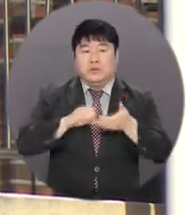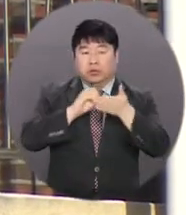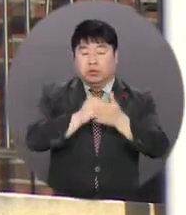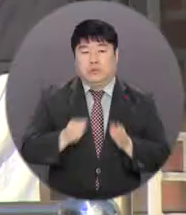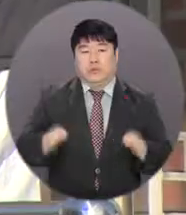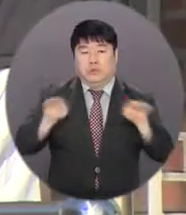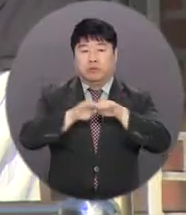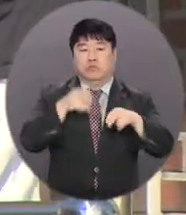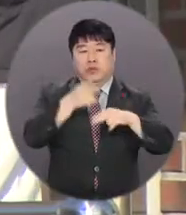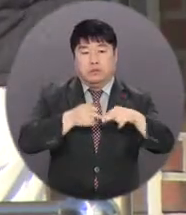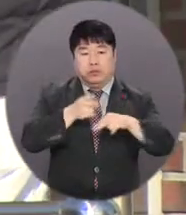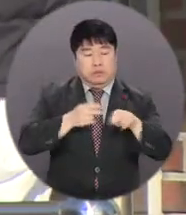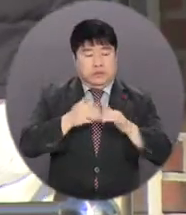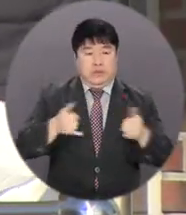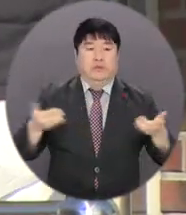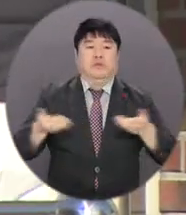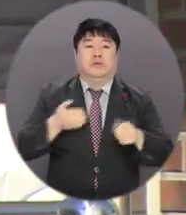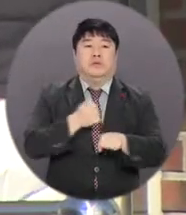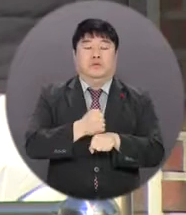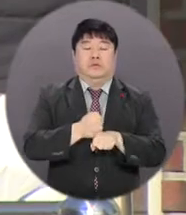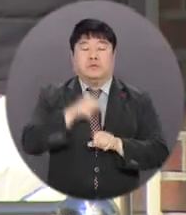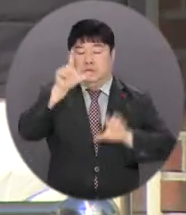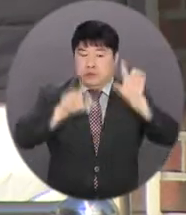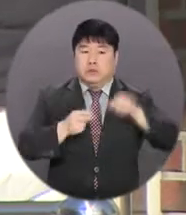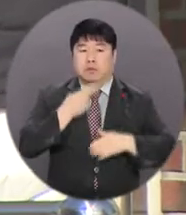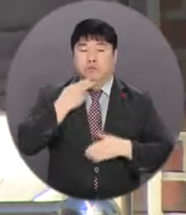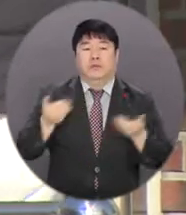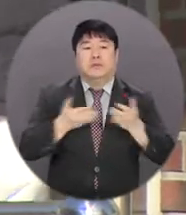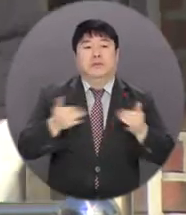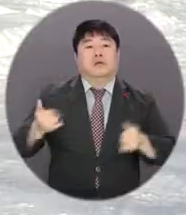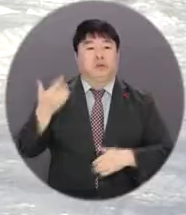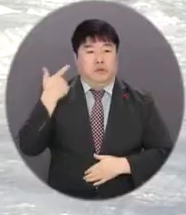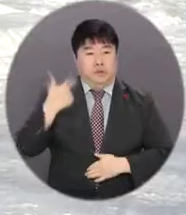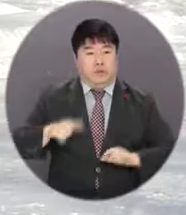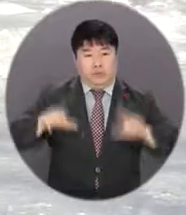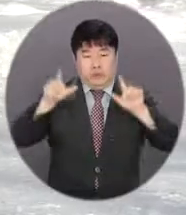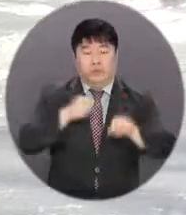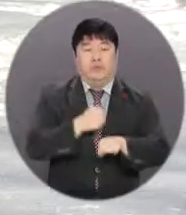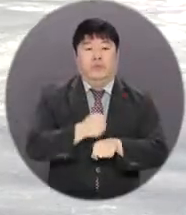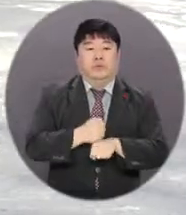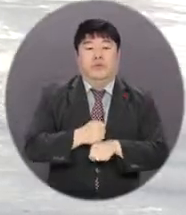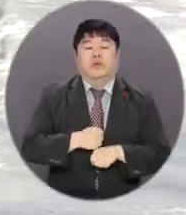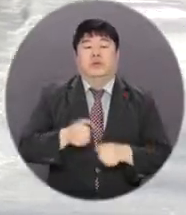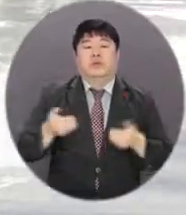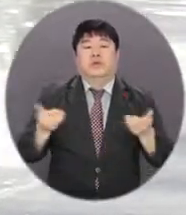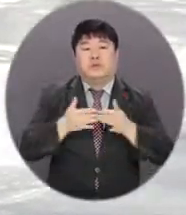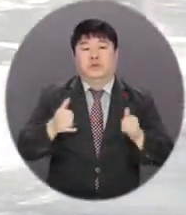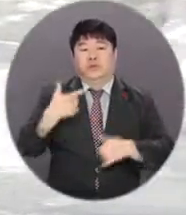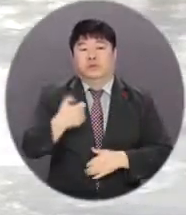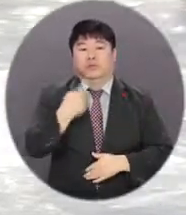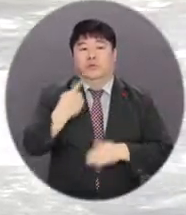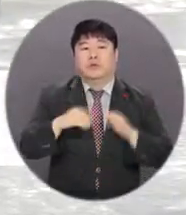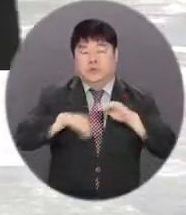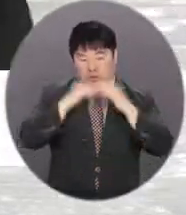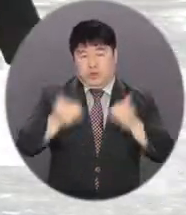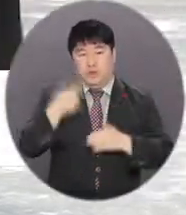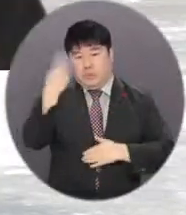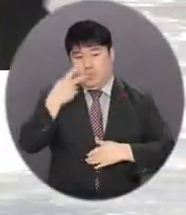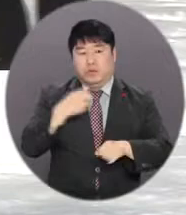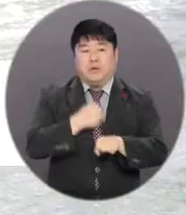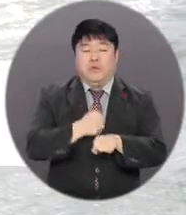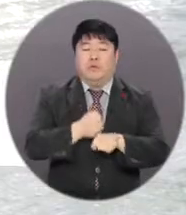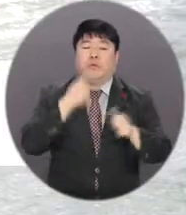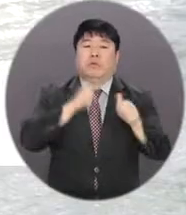건물에서 조리사로 일했습니다. 무증상이었던 직원은 지난 6일 종사자 61명에 대한 전수검사를 받고 확진